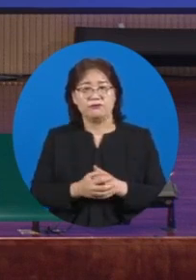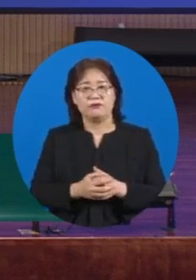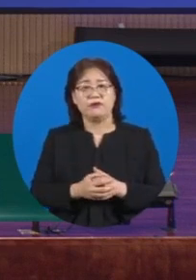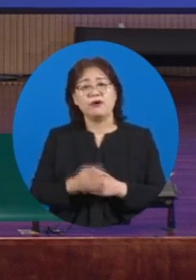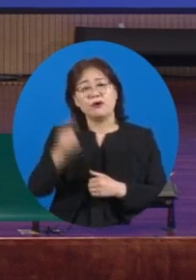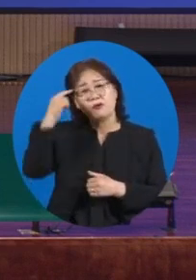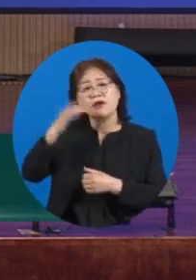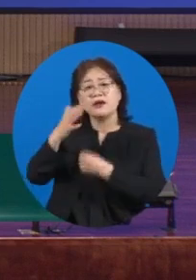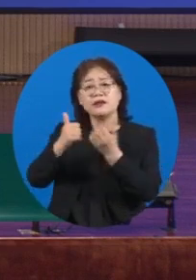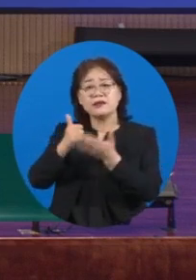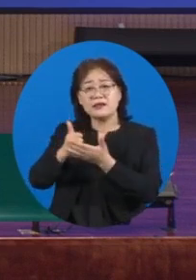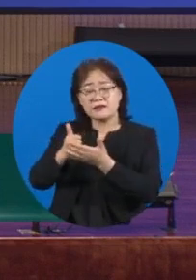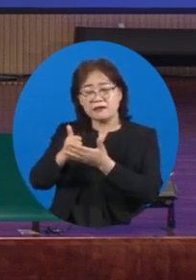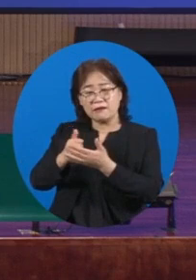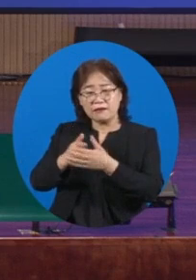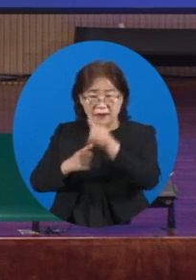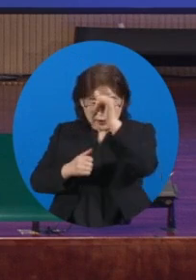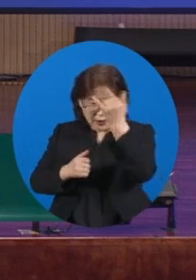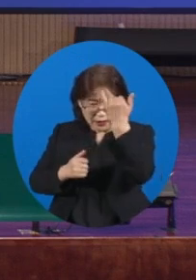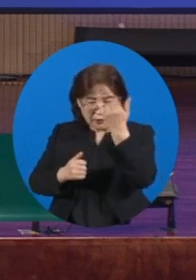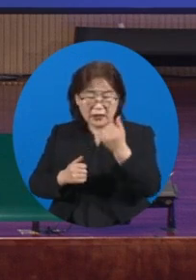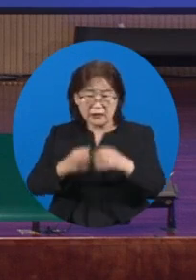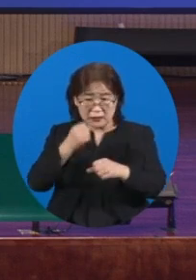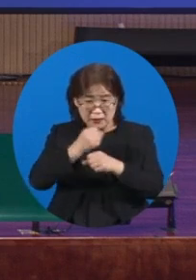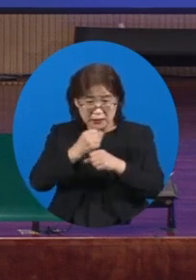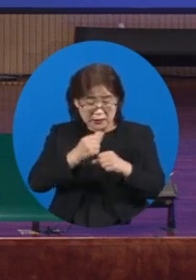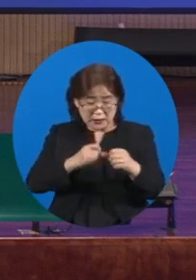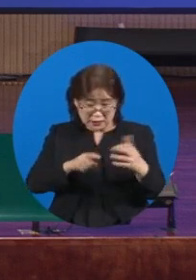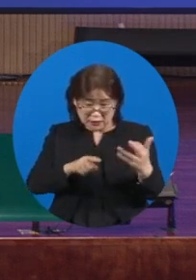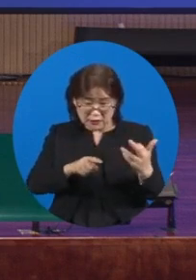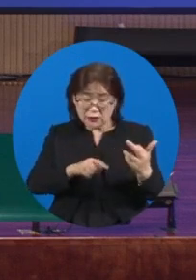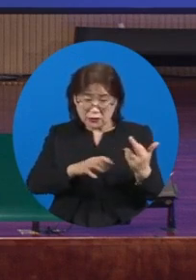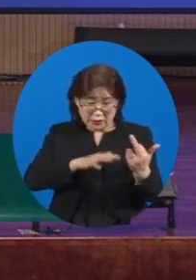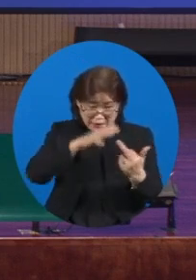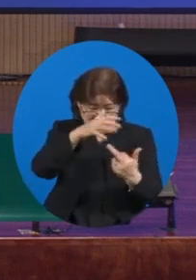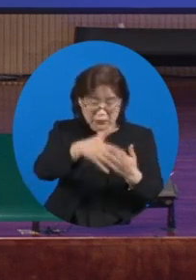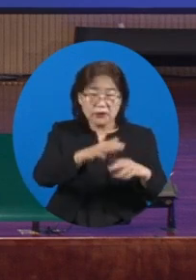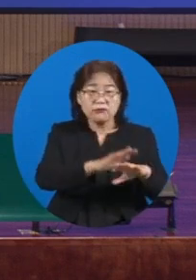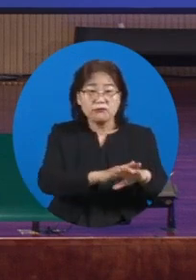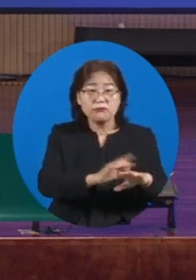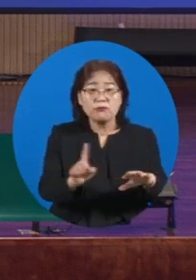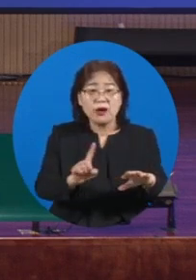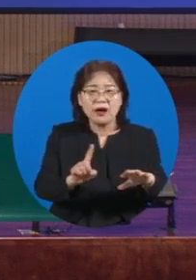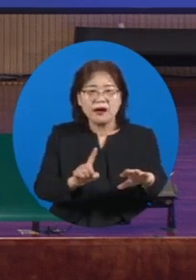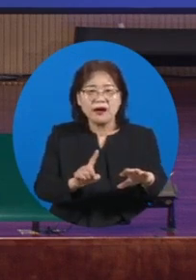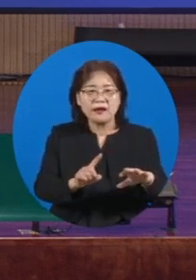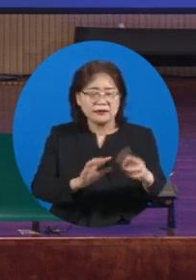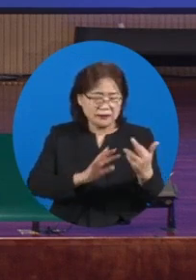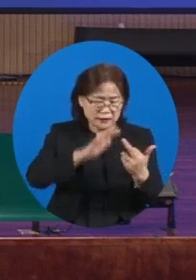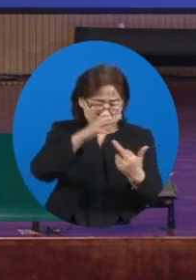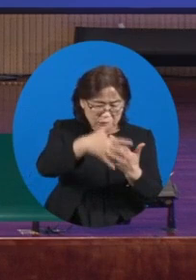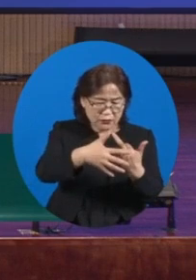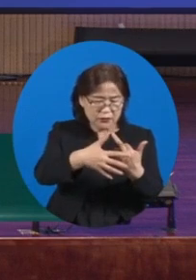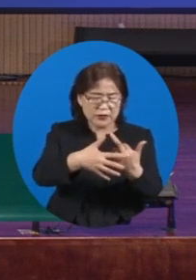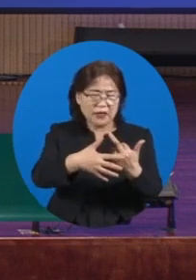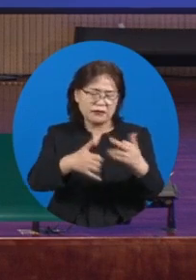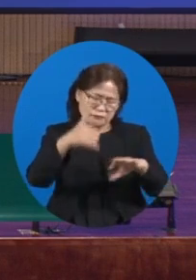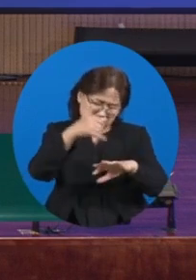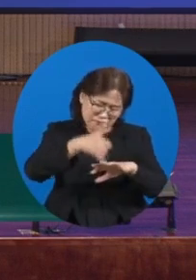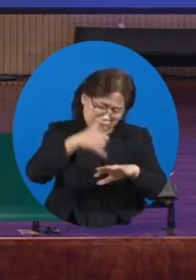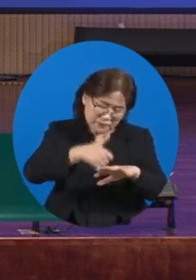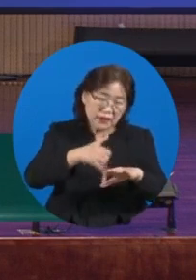왜 하나님께서 아담을 지어서 에덴동산의 2개 하셨다고 말하죠 에덴을 경 작하게